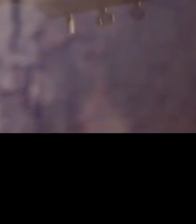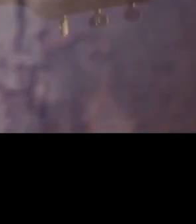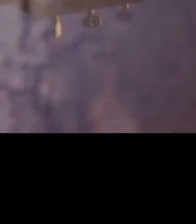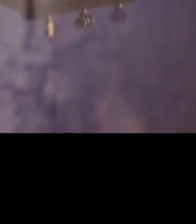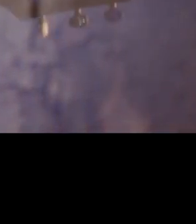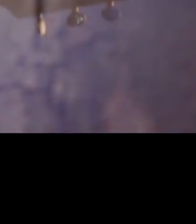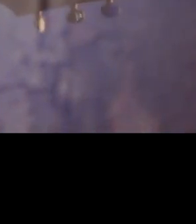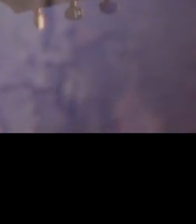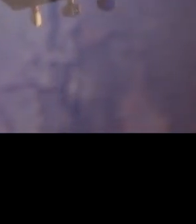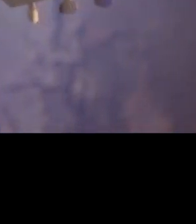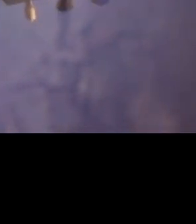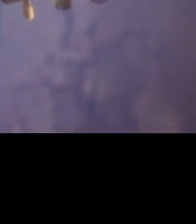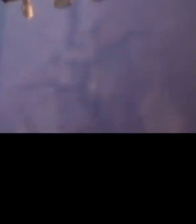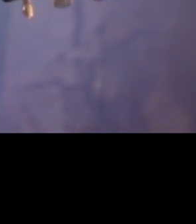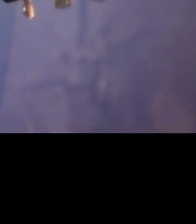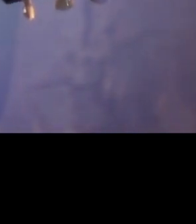tek